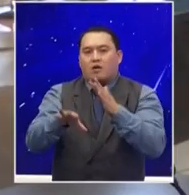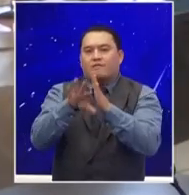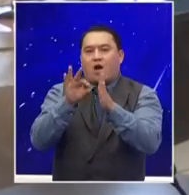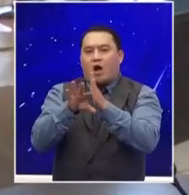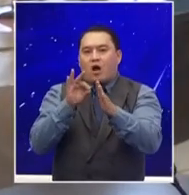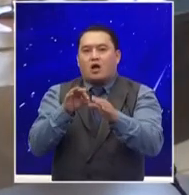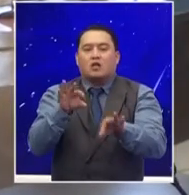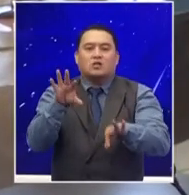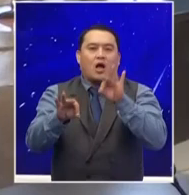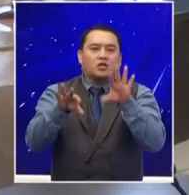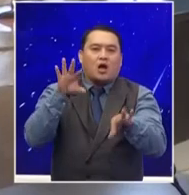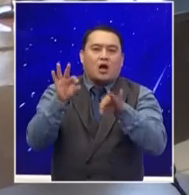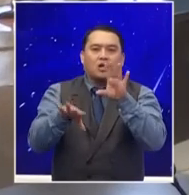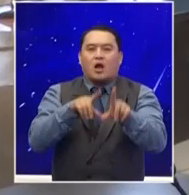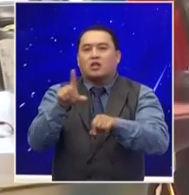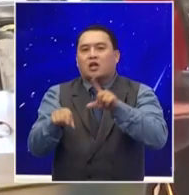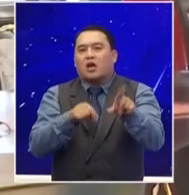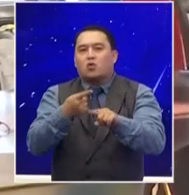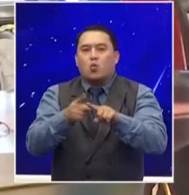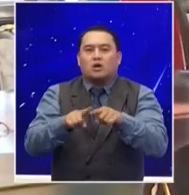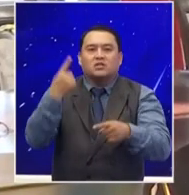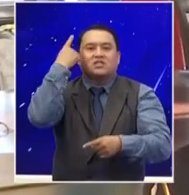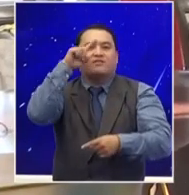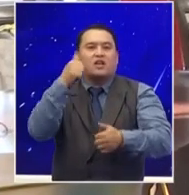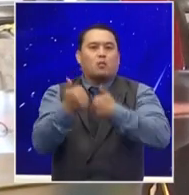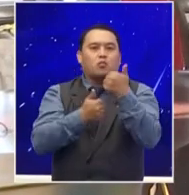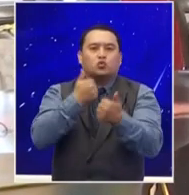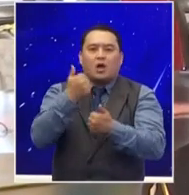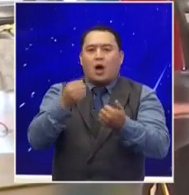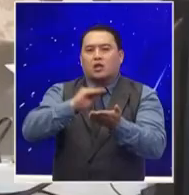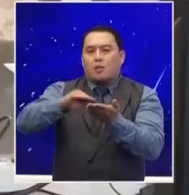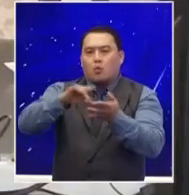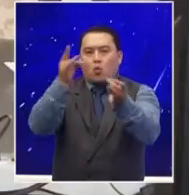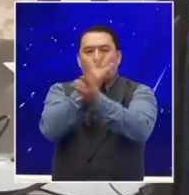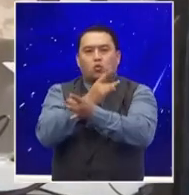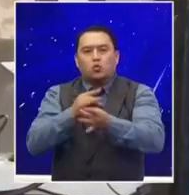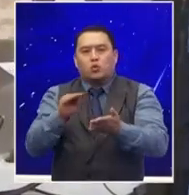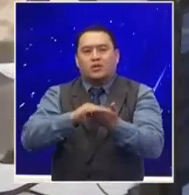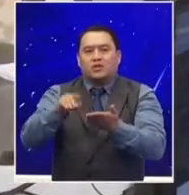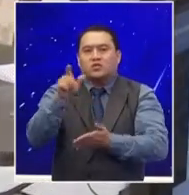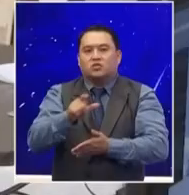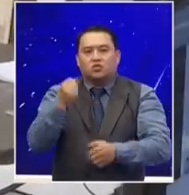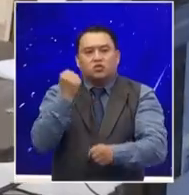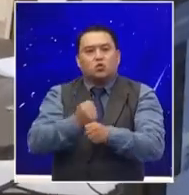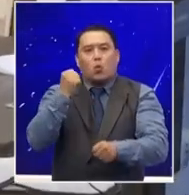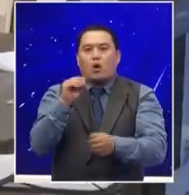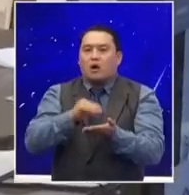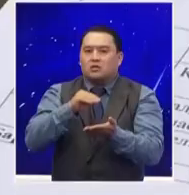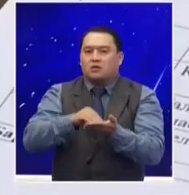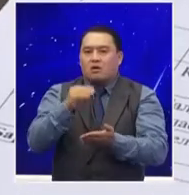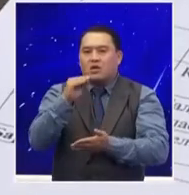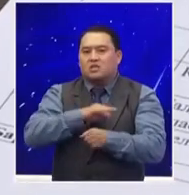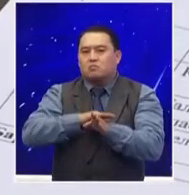принципу лотереи. Члены жюри, а это известные музыканты, писатели и культурные деятели, строго оценивали